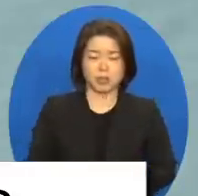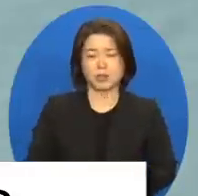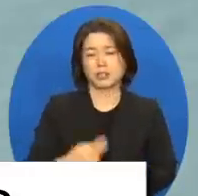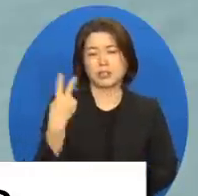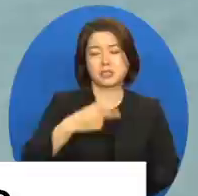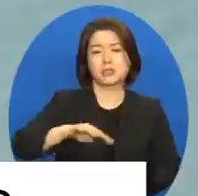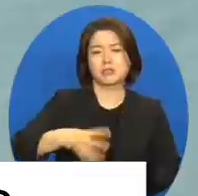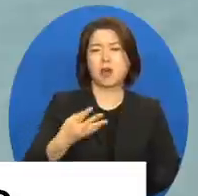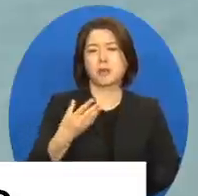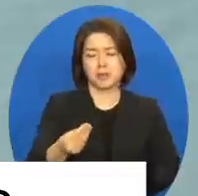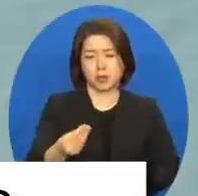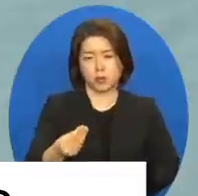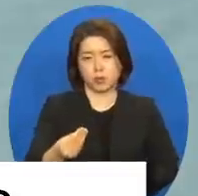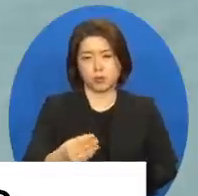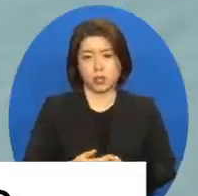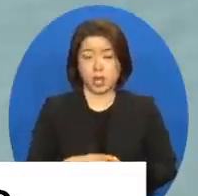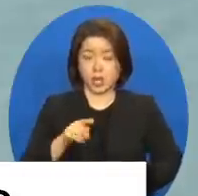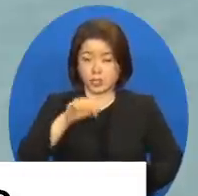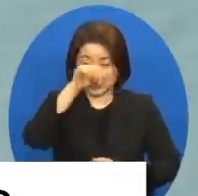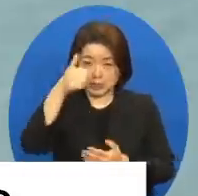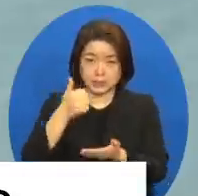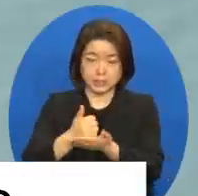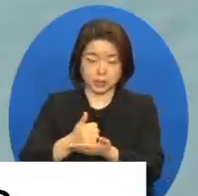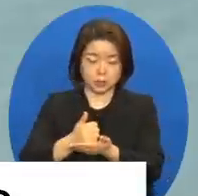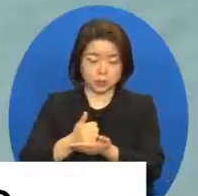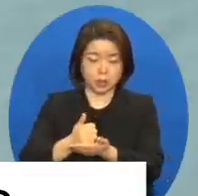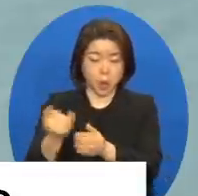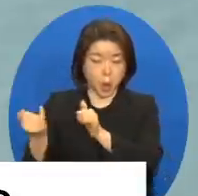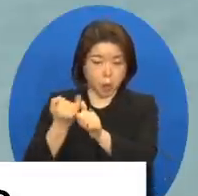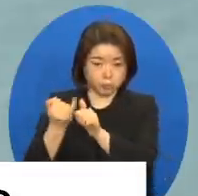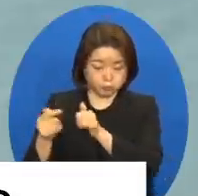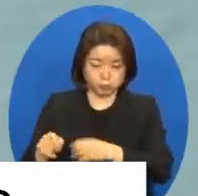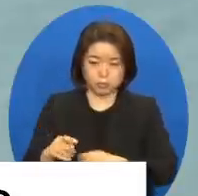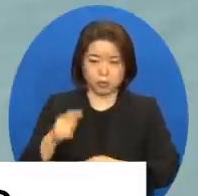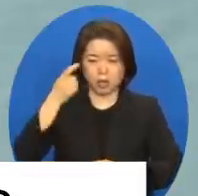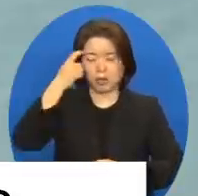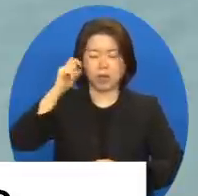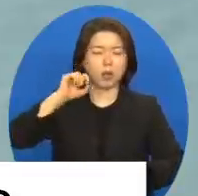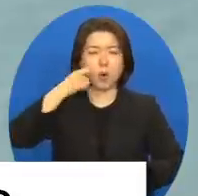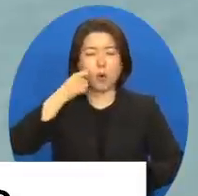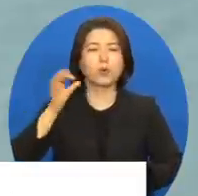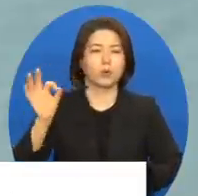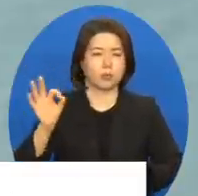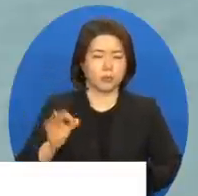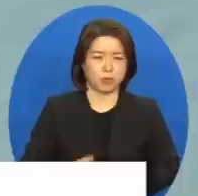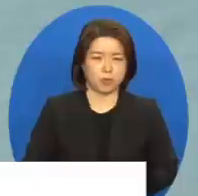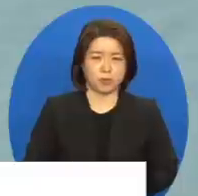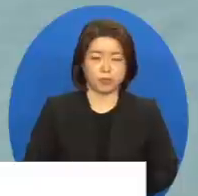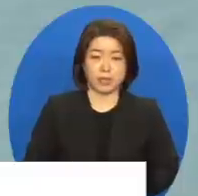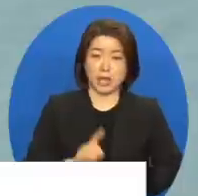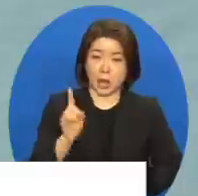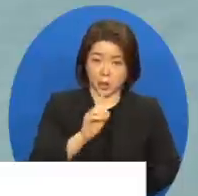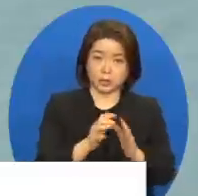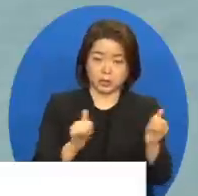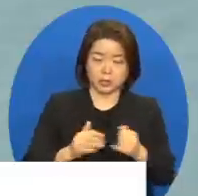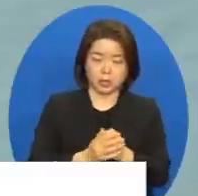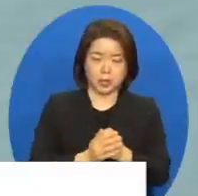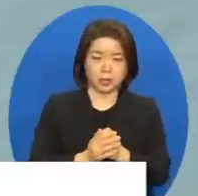2,400만 원이에요. 그 장로님 권사님으로서는 상상이 안 되는 금액이에요. 어떤 분은